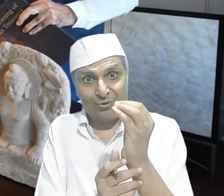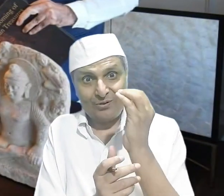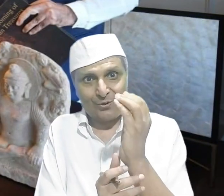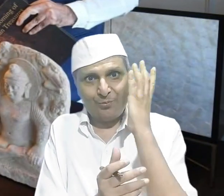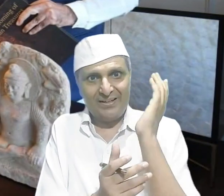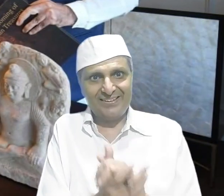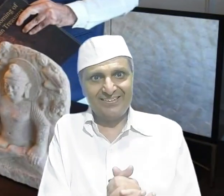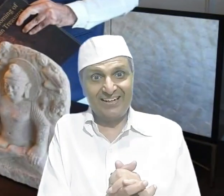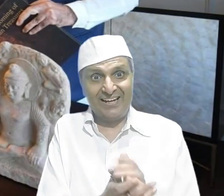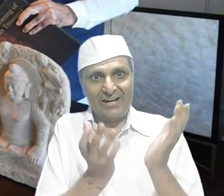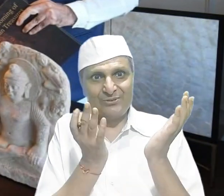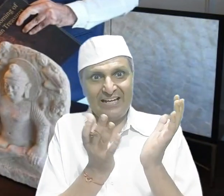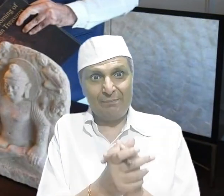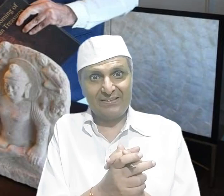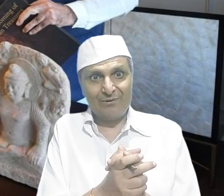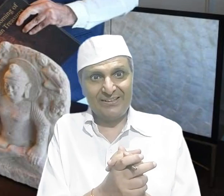लाखों-करोड़ों